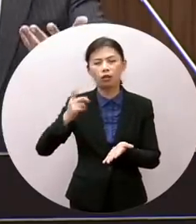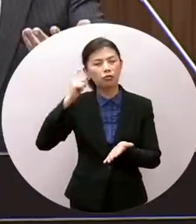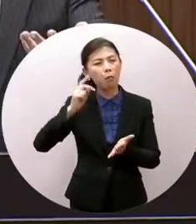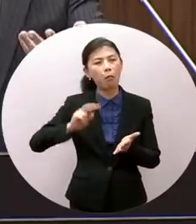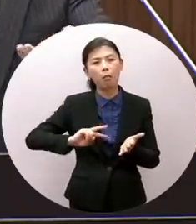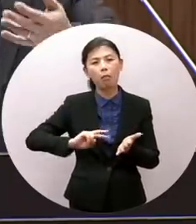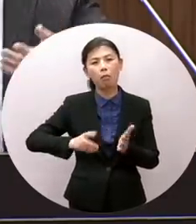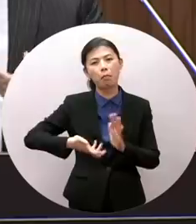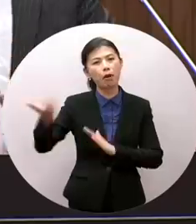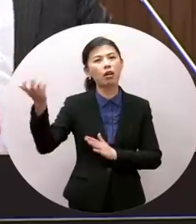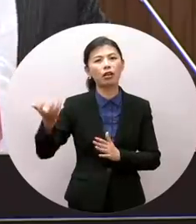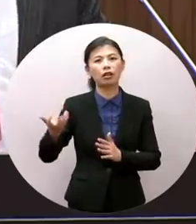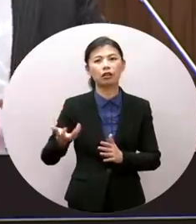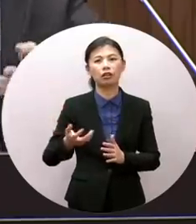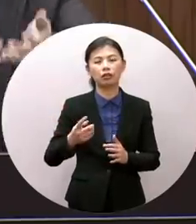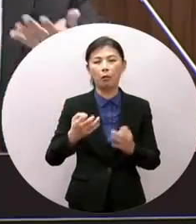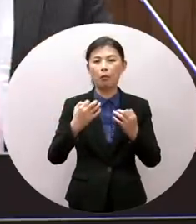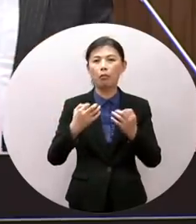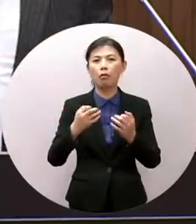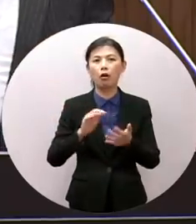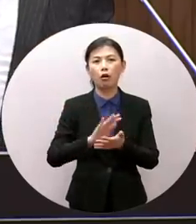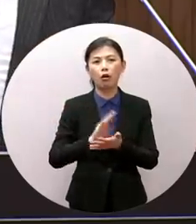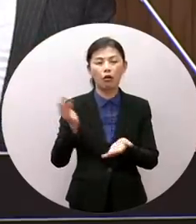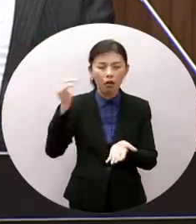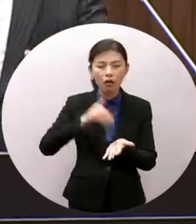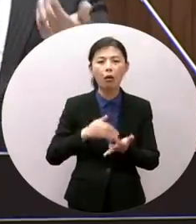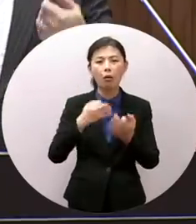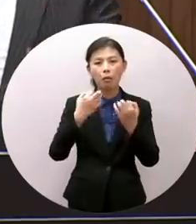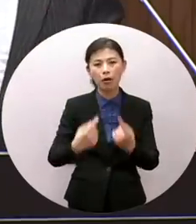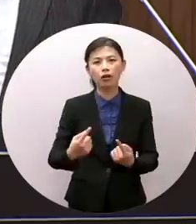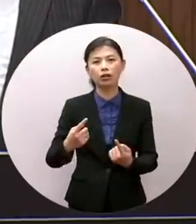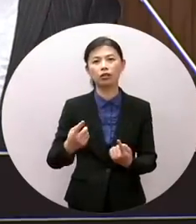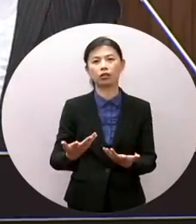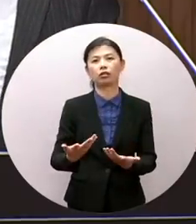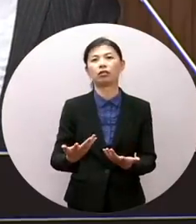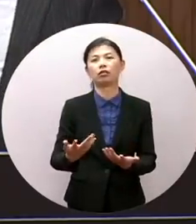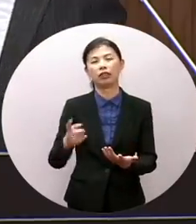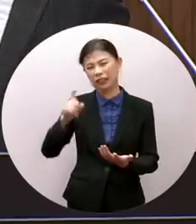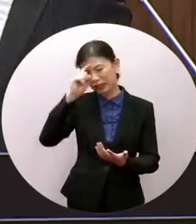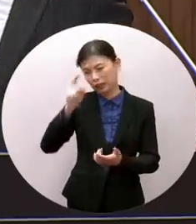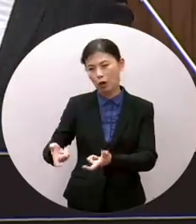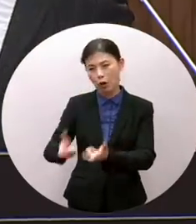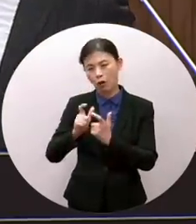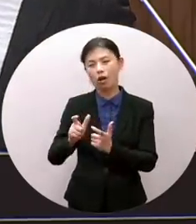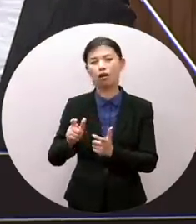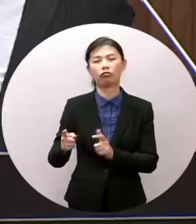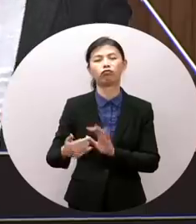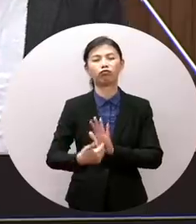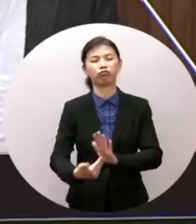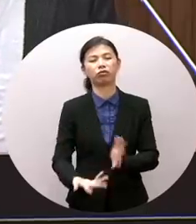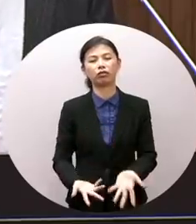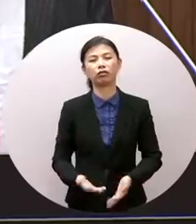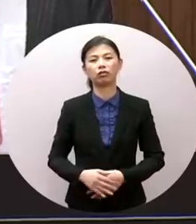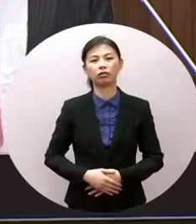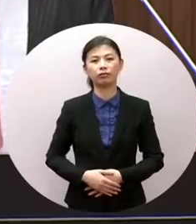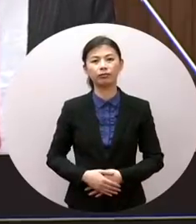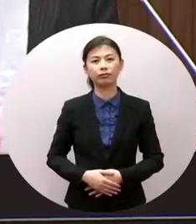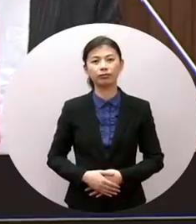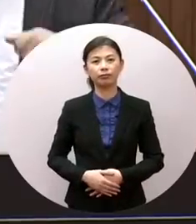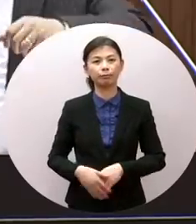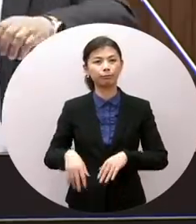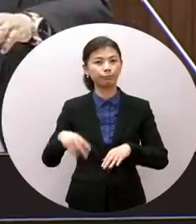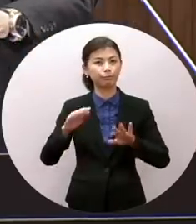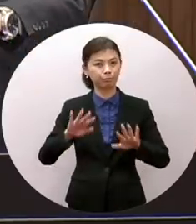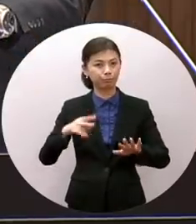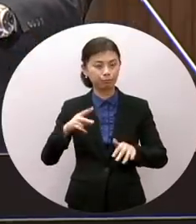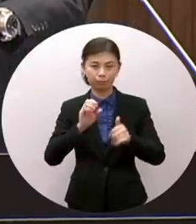忽然租不出去，所以他降价30万去拜托顶呱呱回来，顶呱呱也回不来了。哦，那现在还有一个问题要提